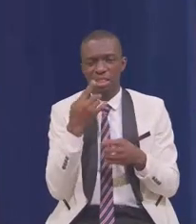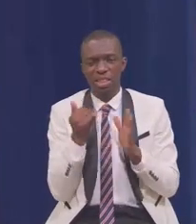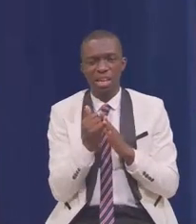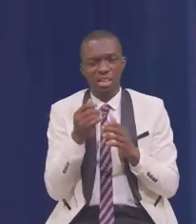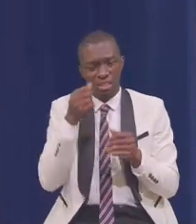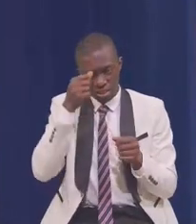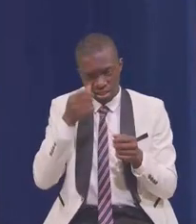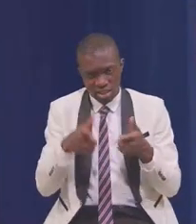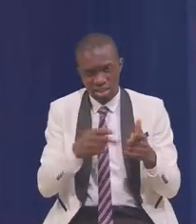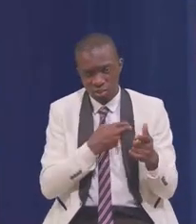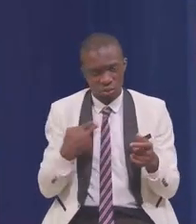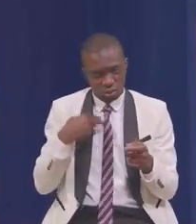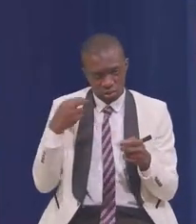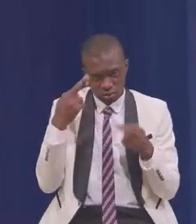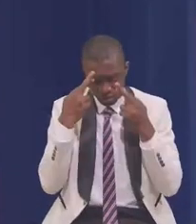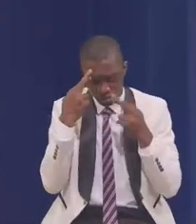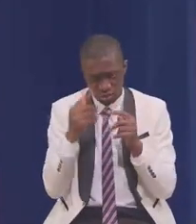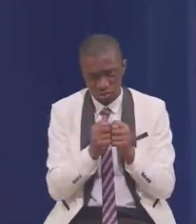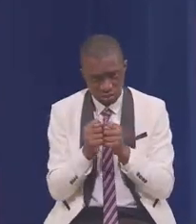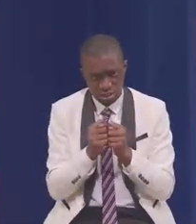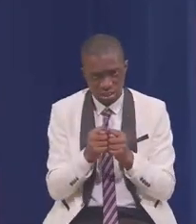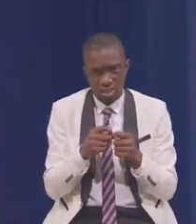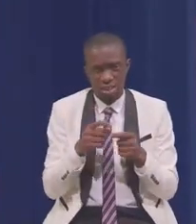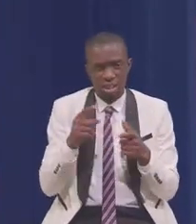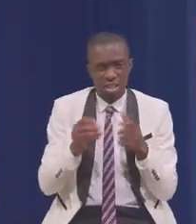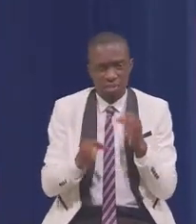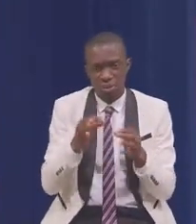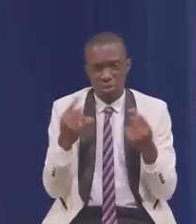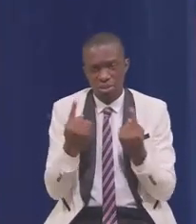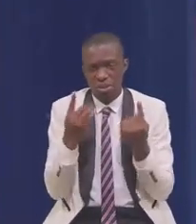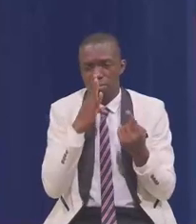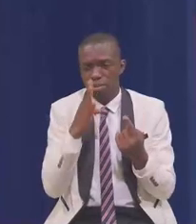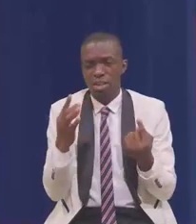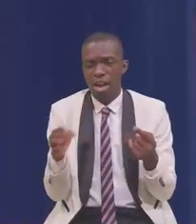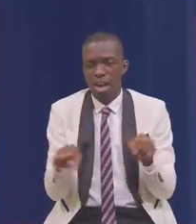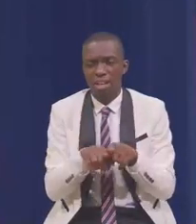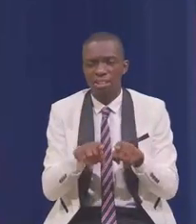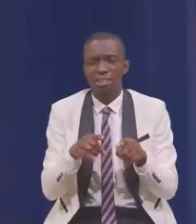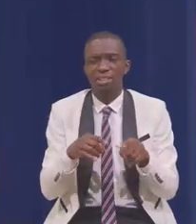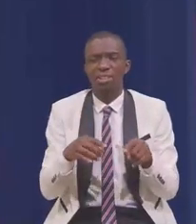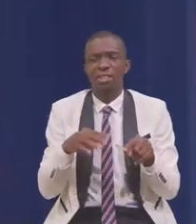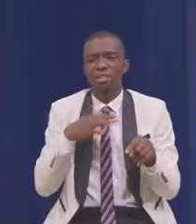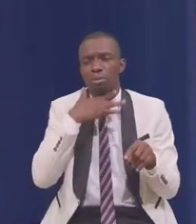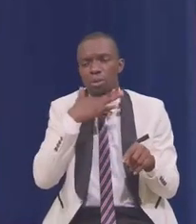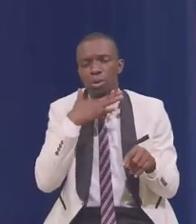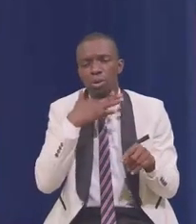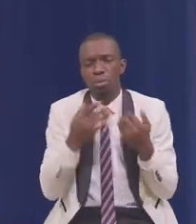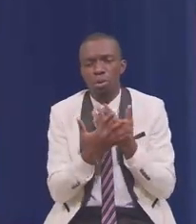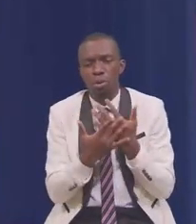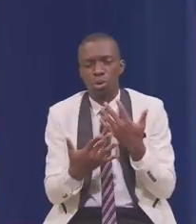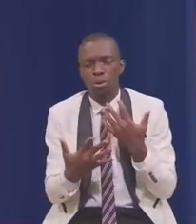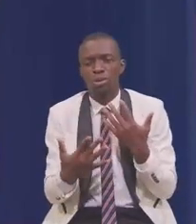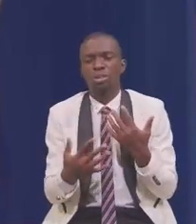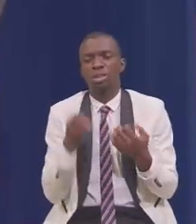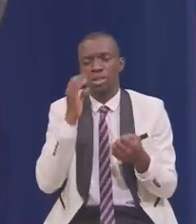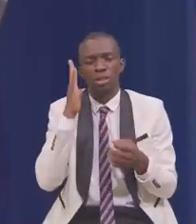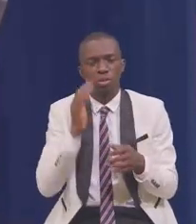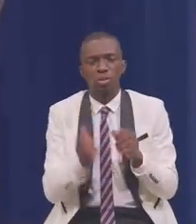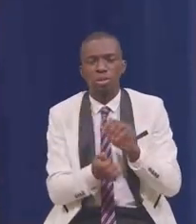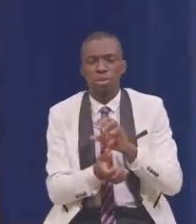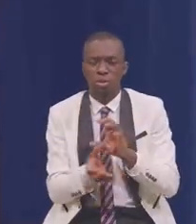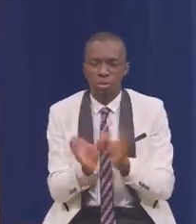vos péchés sont comme le cramoisi, seront plus blancs que la neige. Il prêchait le salut. Chapitre 2, chapitre 3, 4, 5, 6. Maintenant, il